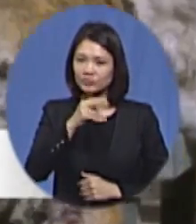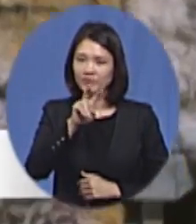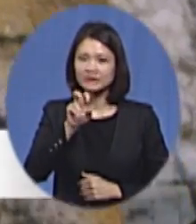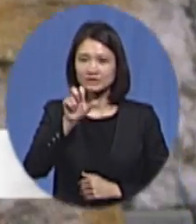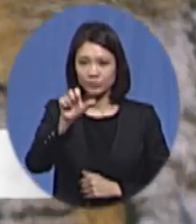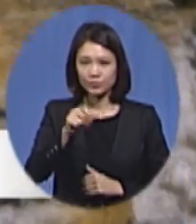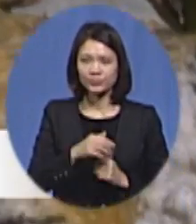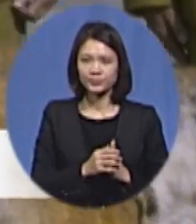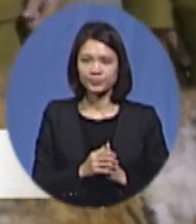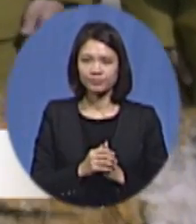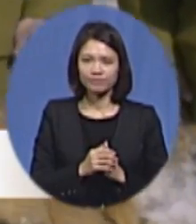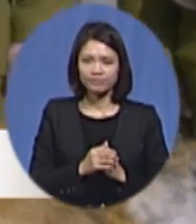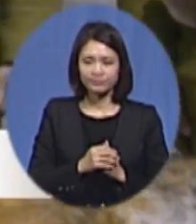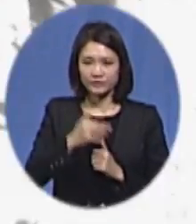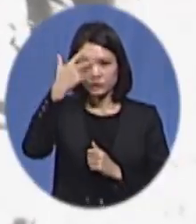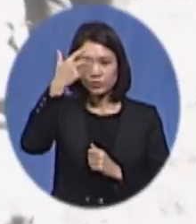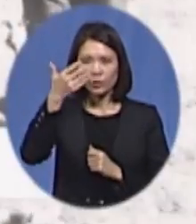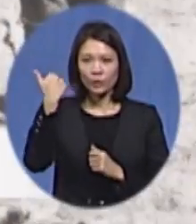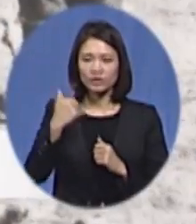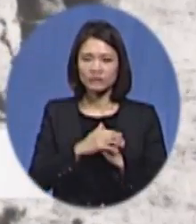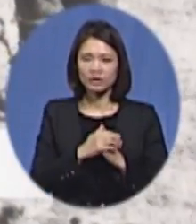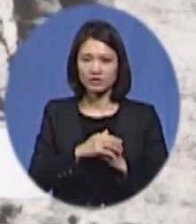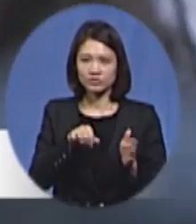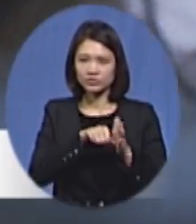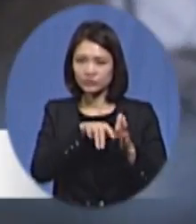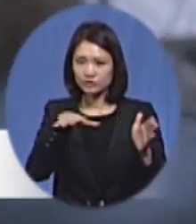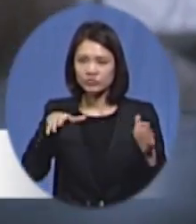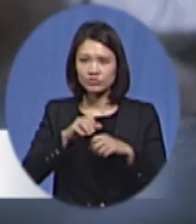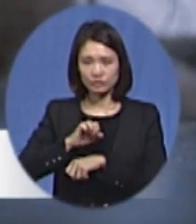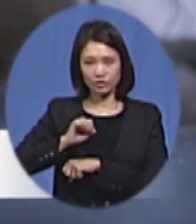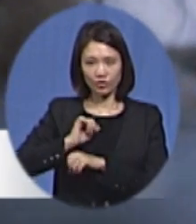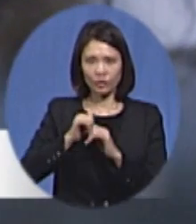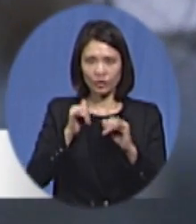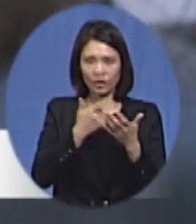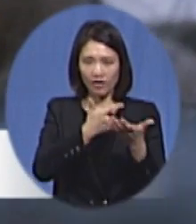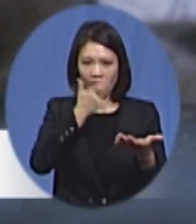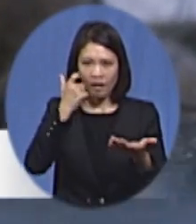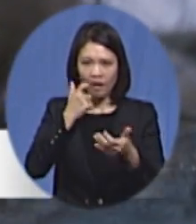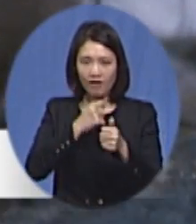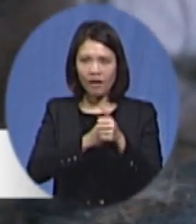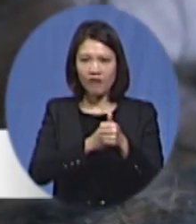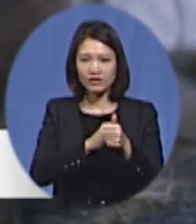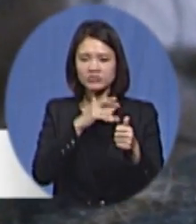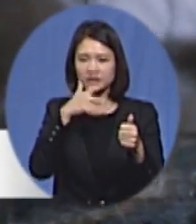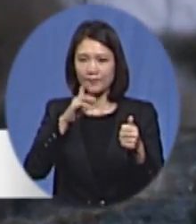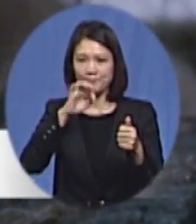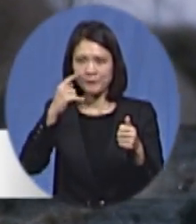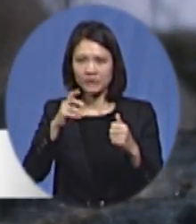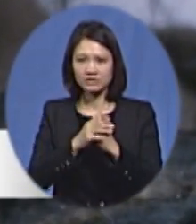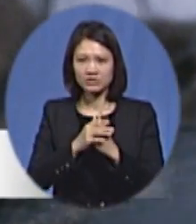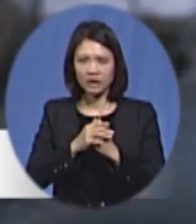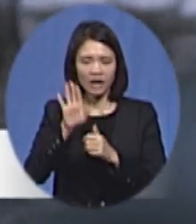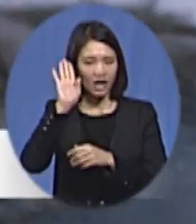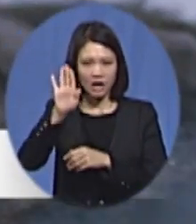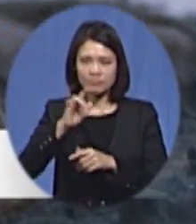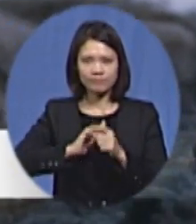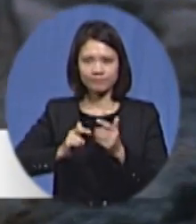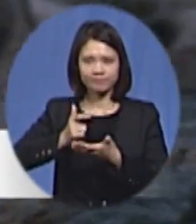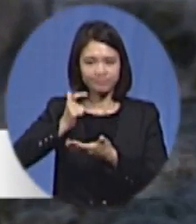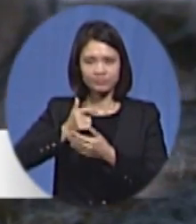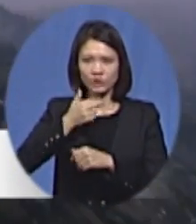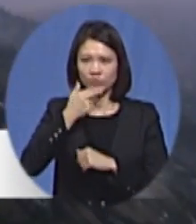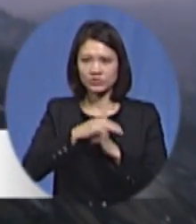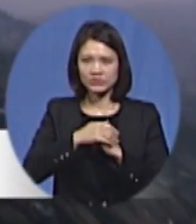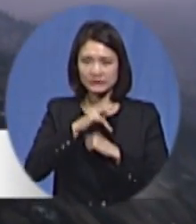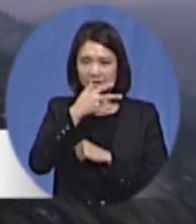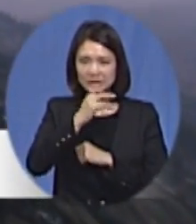1925년 조선 최고의 명포수로 이름을 떨치던 천만덕. 더 이상 총을 들지 않은 채